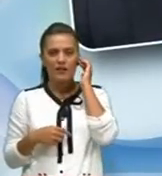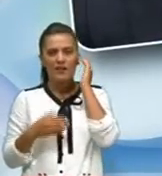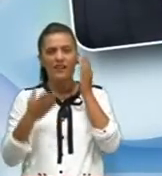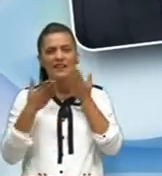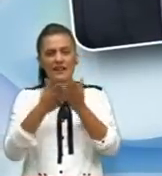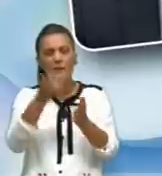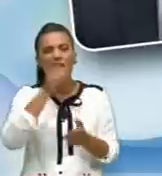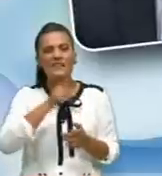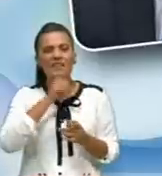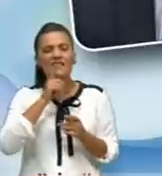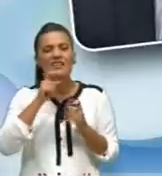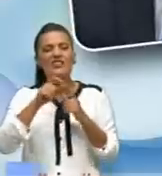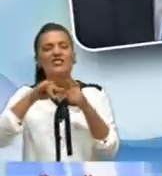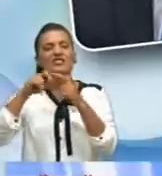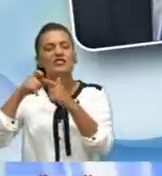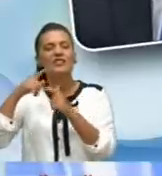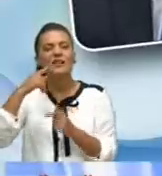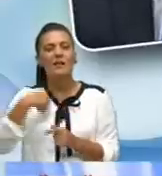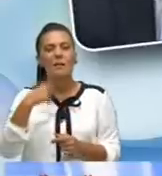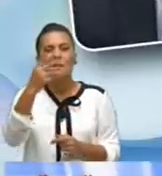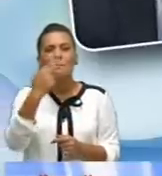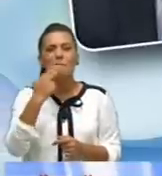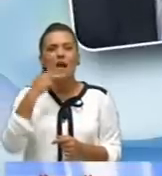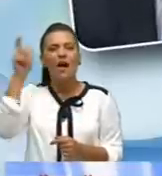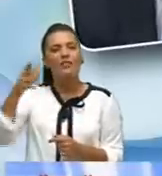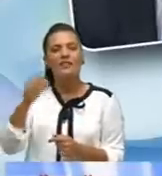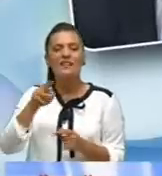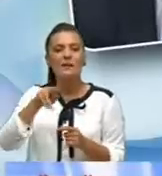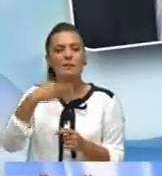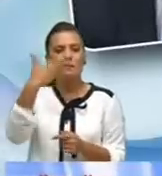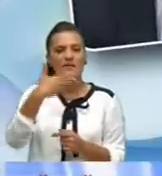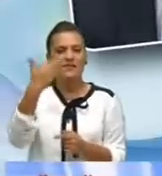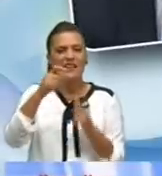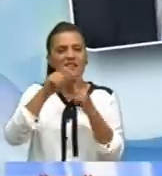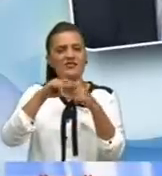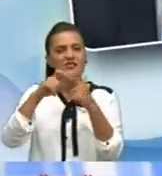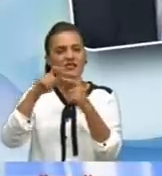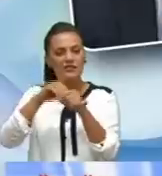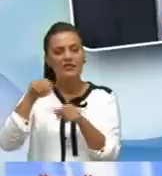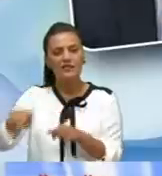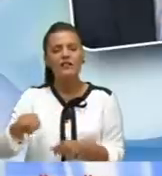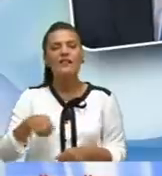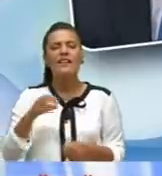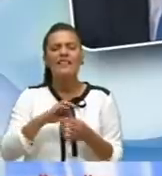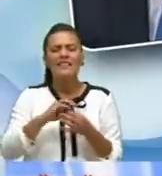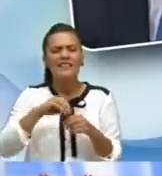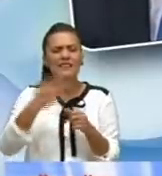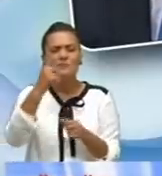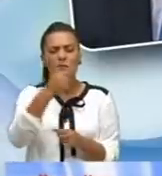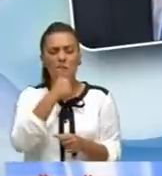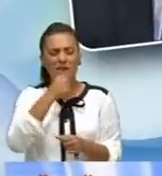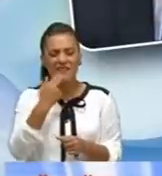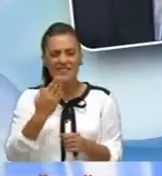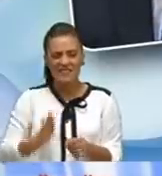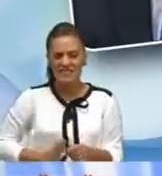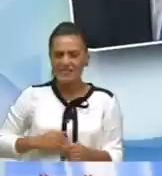gemi İngilizce'de she'dir. Yani evet, bir bayan olarak bahsedilir, hı hı, gemiden. Nasıl bir baba kızını